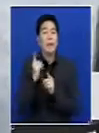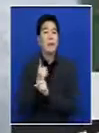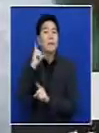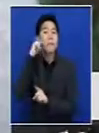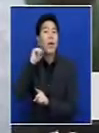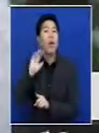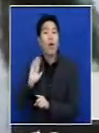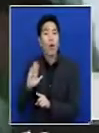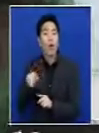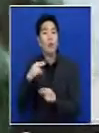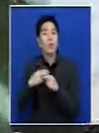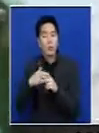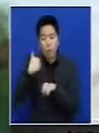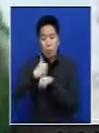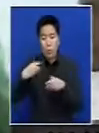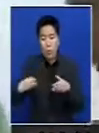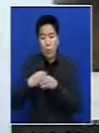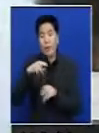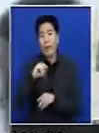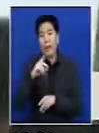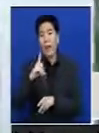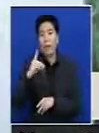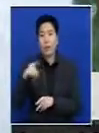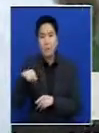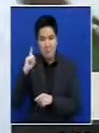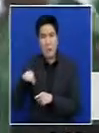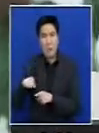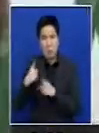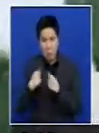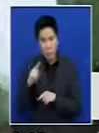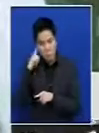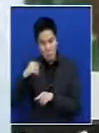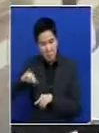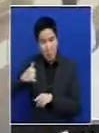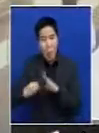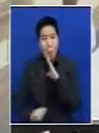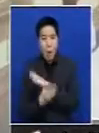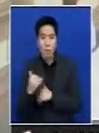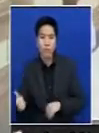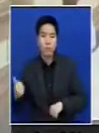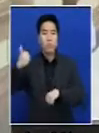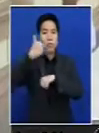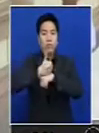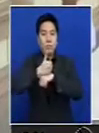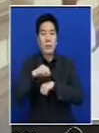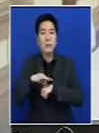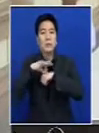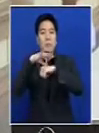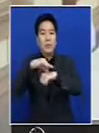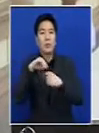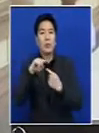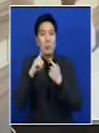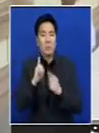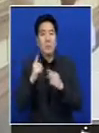ดาของนางองซานซูจีหัวหน้าพรรค NLD นับว่าเป็นหนึ่งในตัวเก่งที่มีโอกาสมากที่สุดค่ะที่จะได้รับการเสน